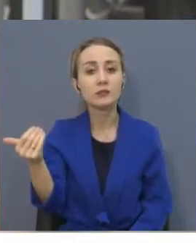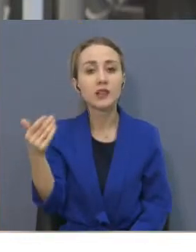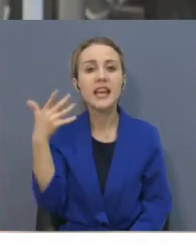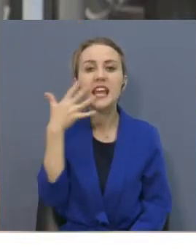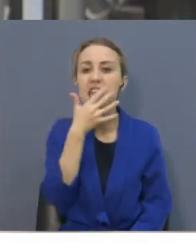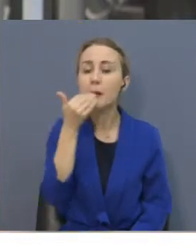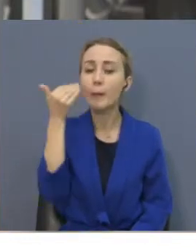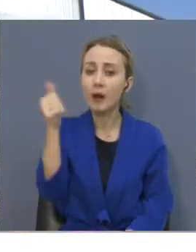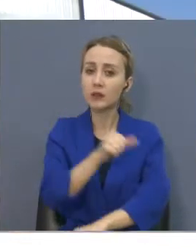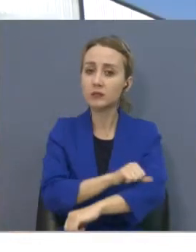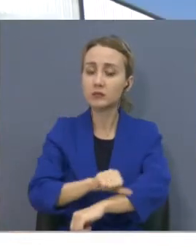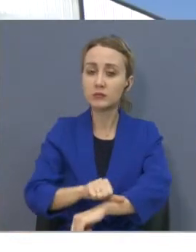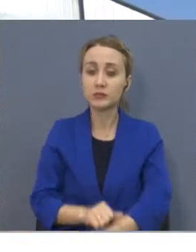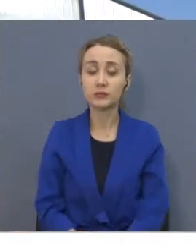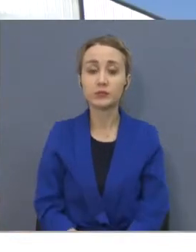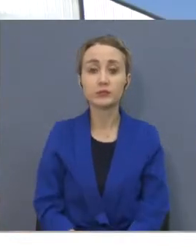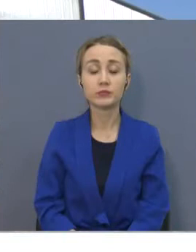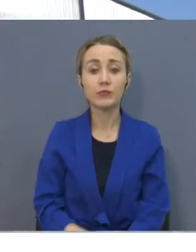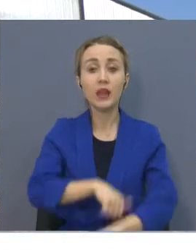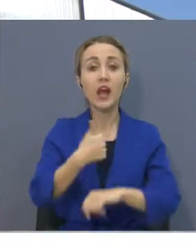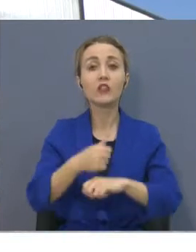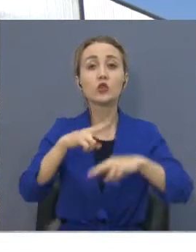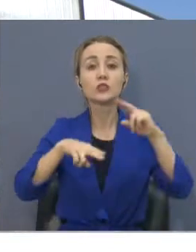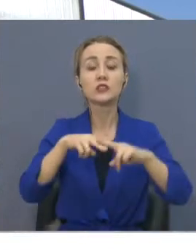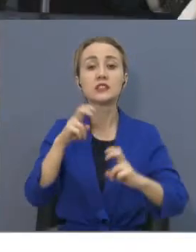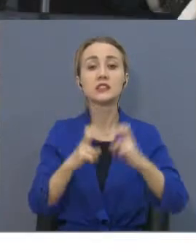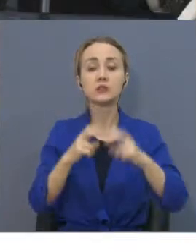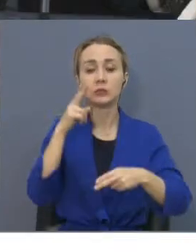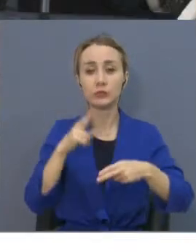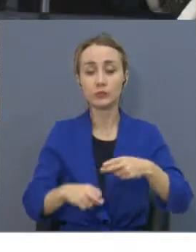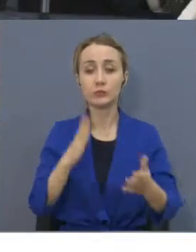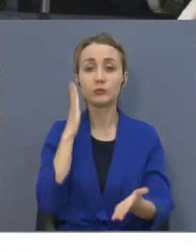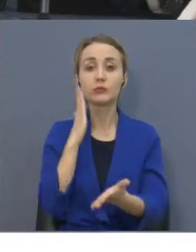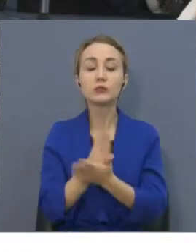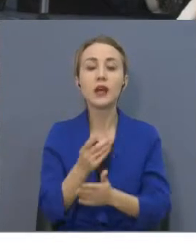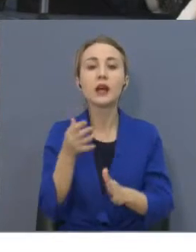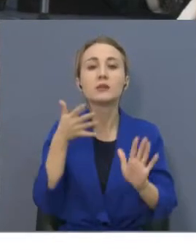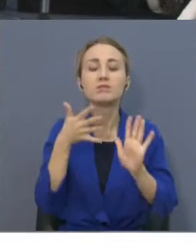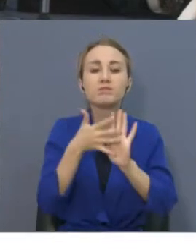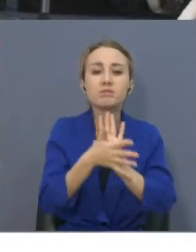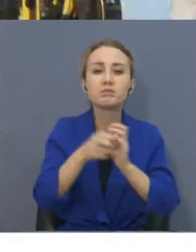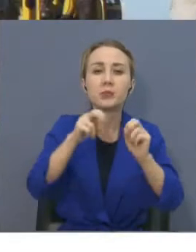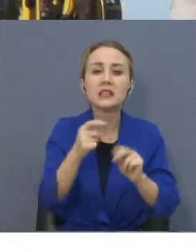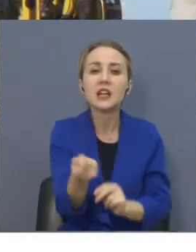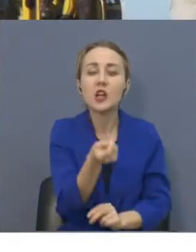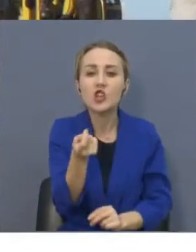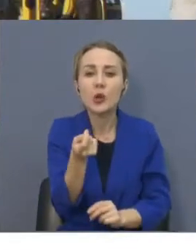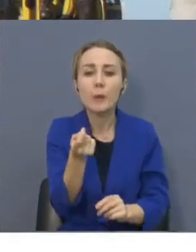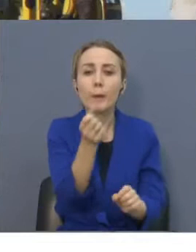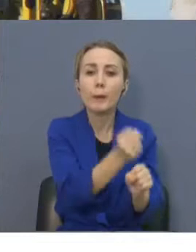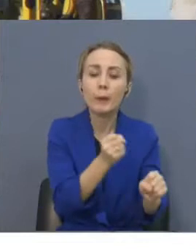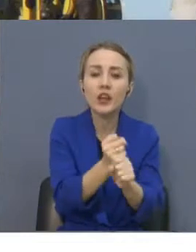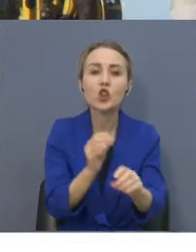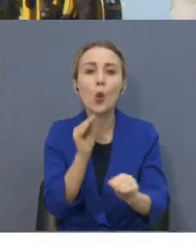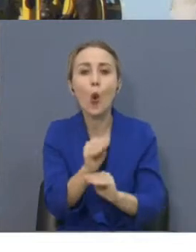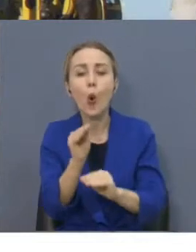импортное оборудование. Основное строительство завода завершено. Поставлено устройство для измельчения ячменя и пшеницы, приготовление комбикормов с различными